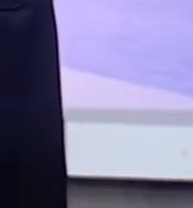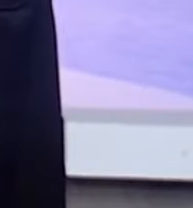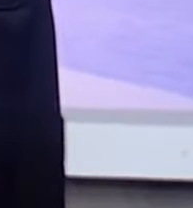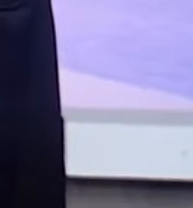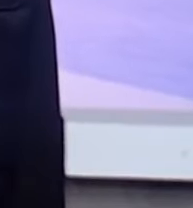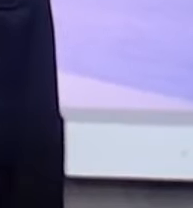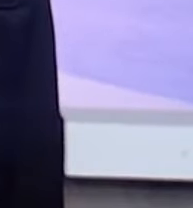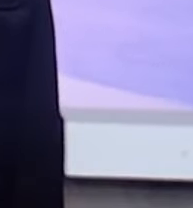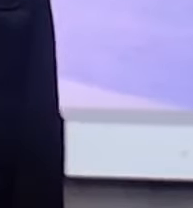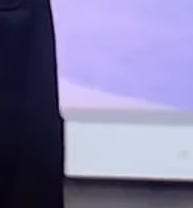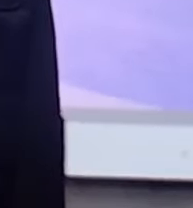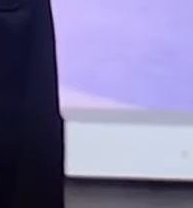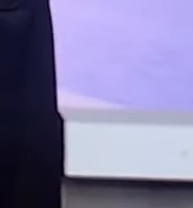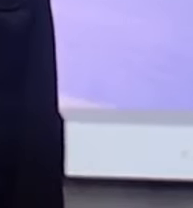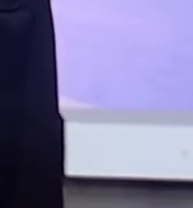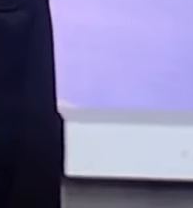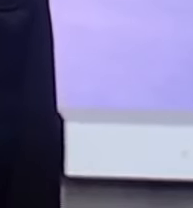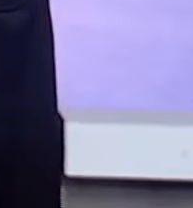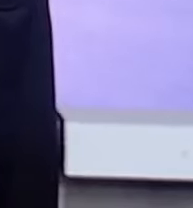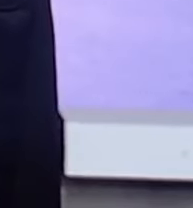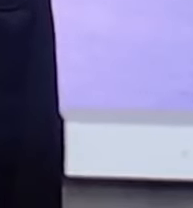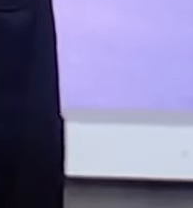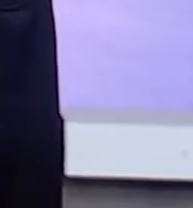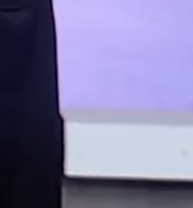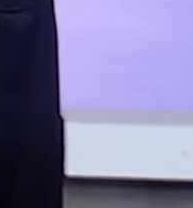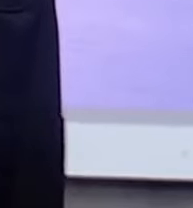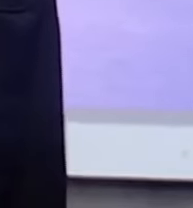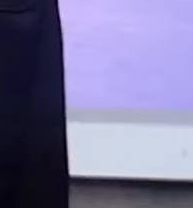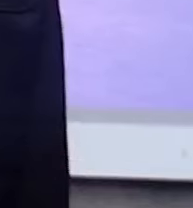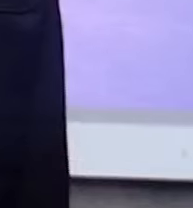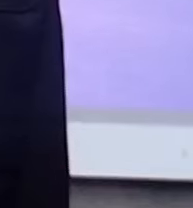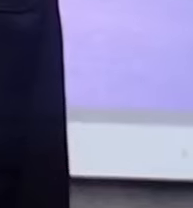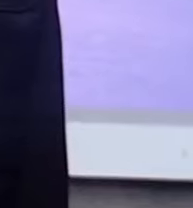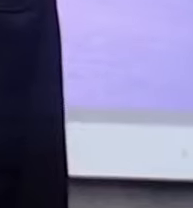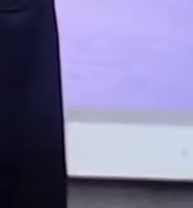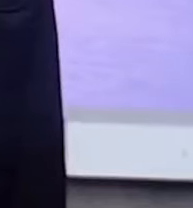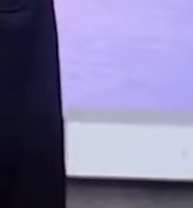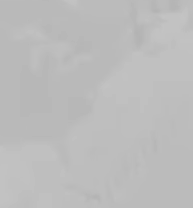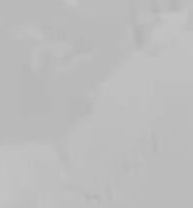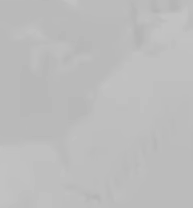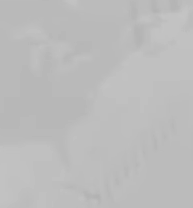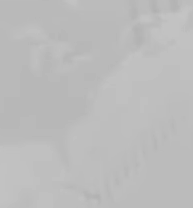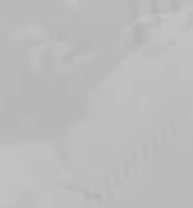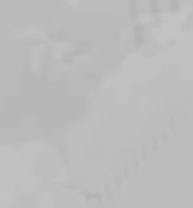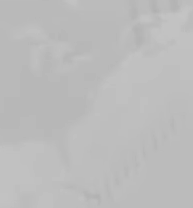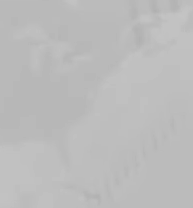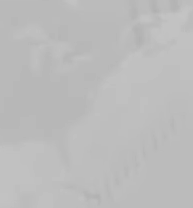samahan niyo kami sa GMA Pinoy TV at sa www.gmanews.tv.